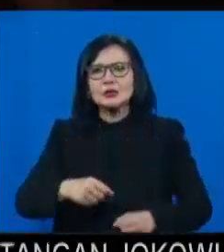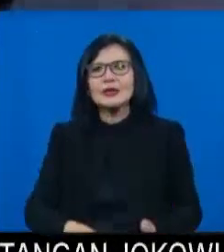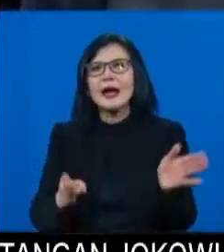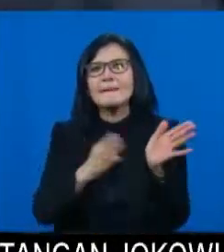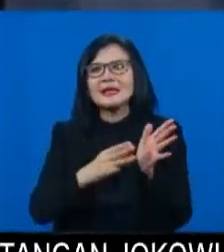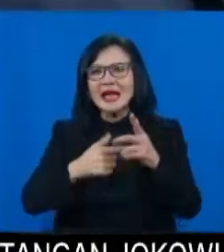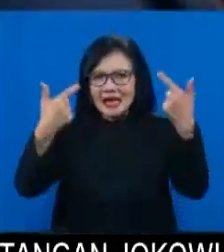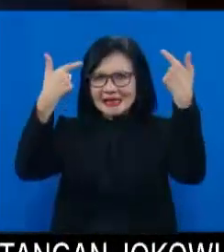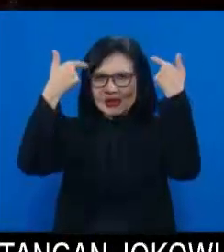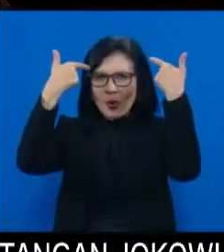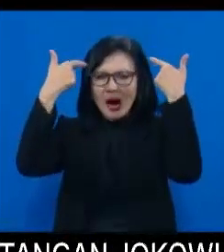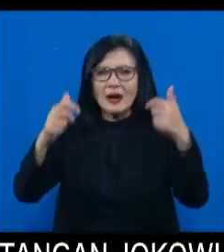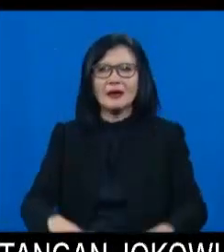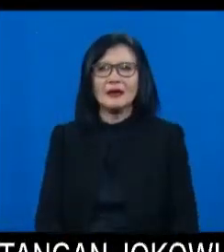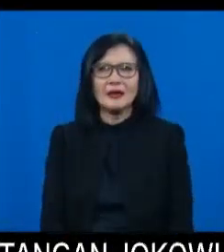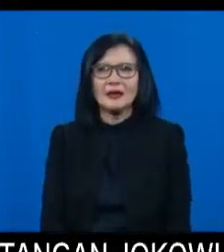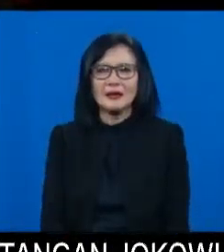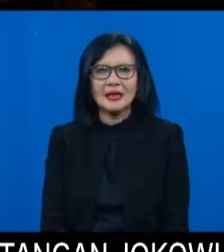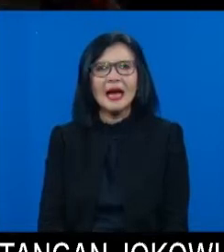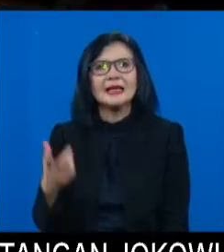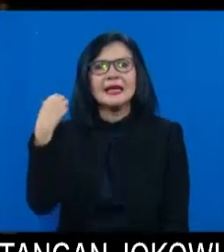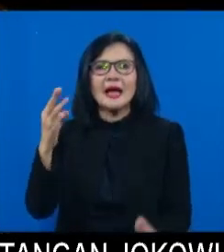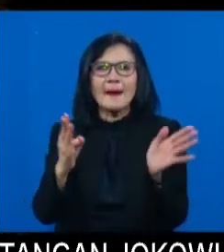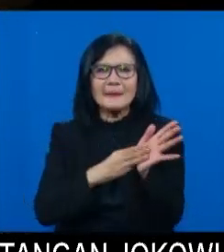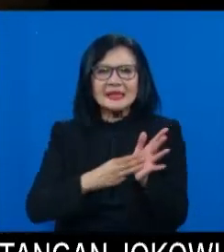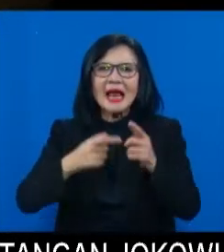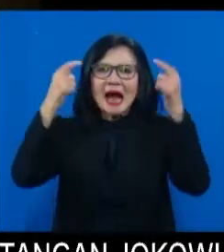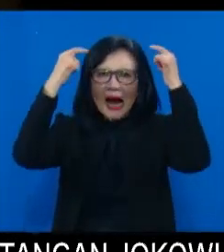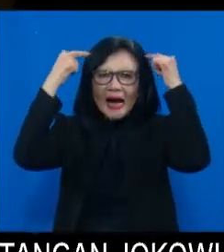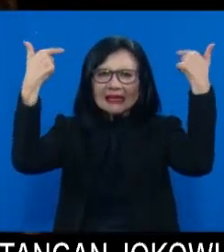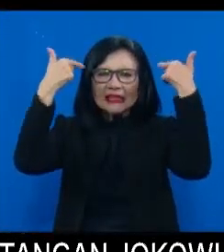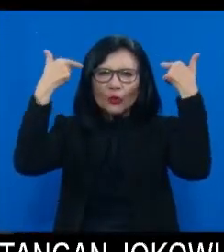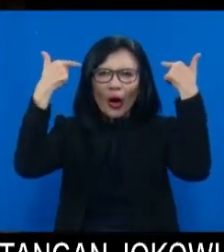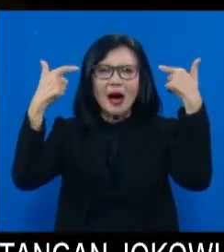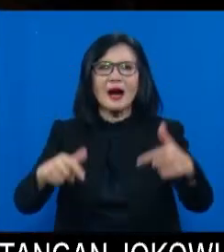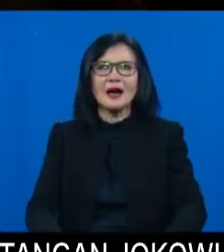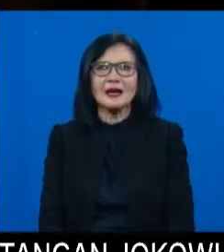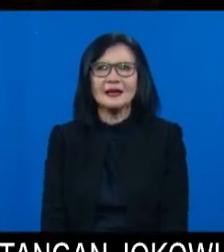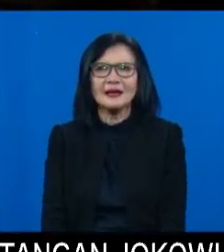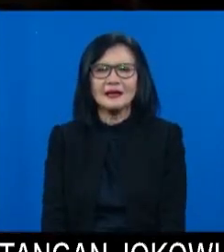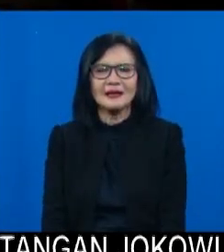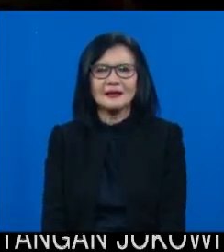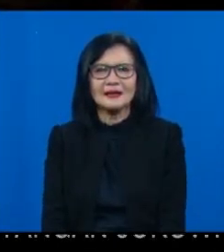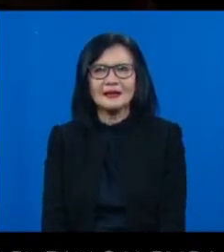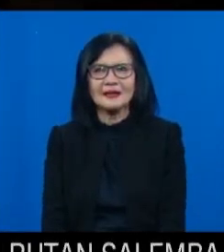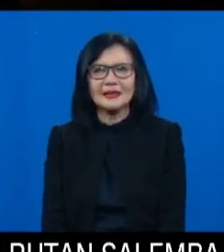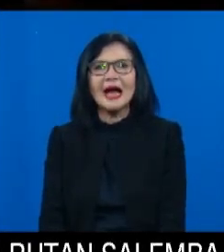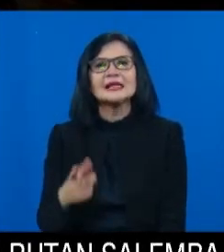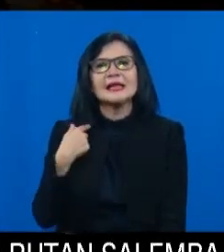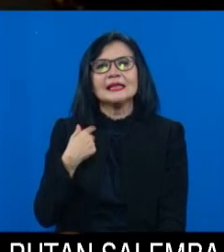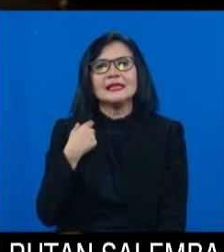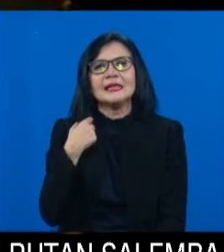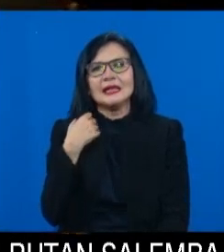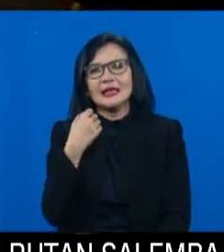riwayat gangguan jiwa. Tadi dalam tekanan jiwa lebih sehingga memberikan pergerakan-pergerakan yang sekiranya membahayakan orang